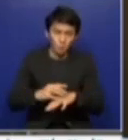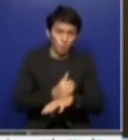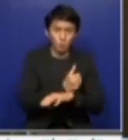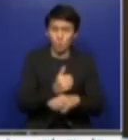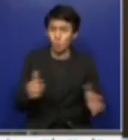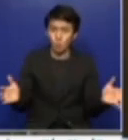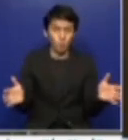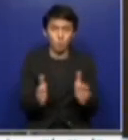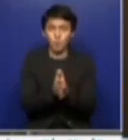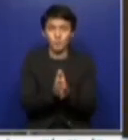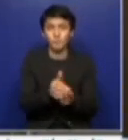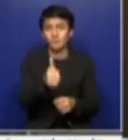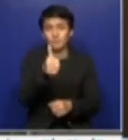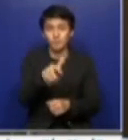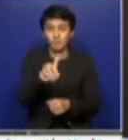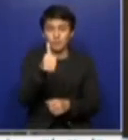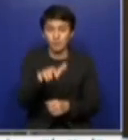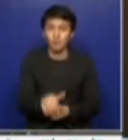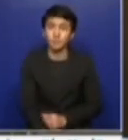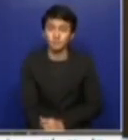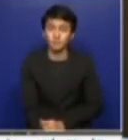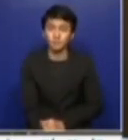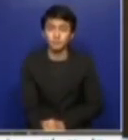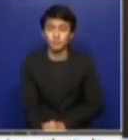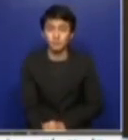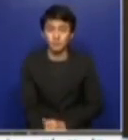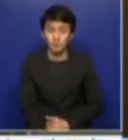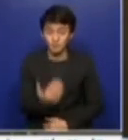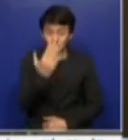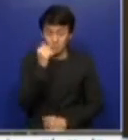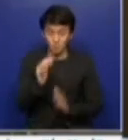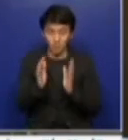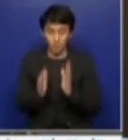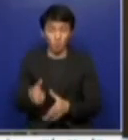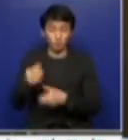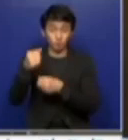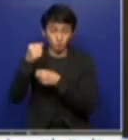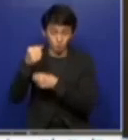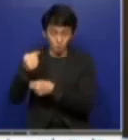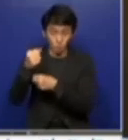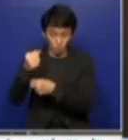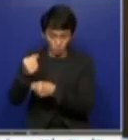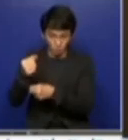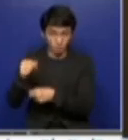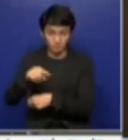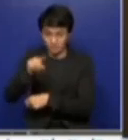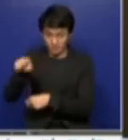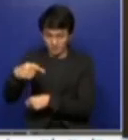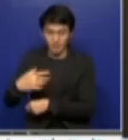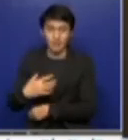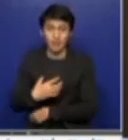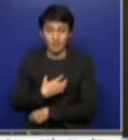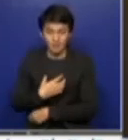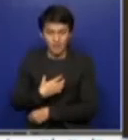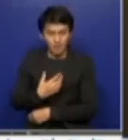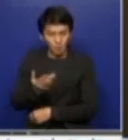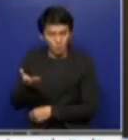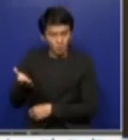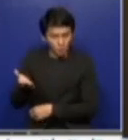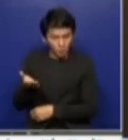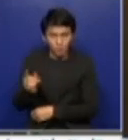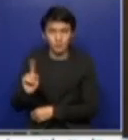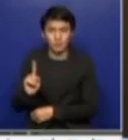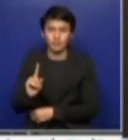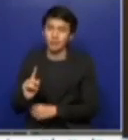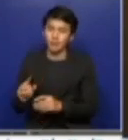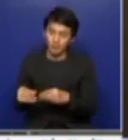หมดเพราะผู้ชุมนุมทั้งหมดต้องการชุมนุมขอให้พล